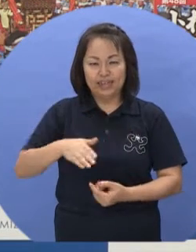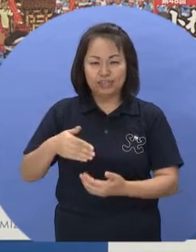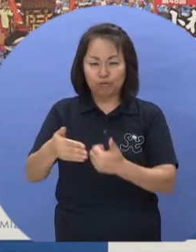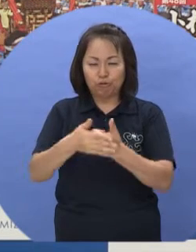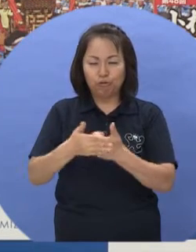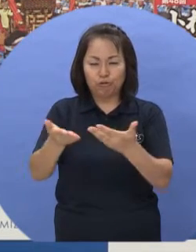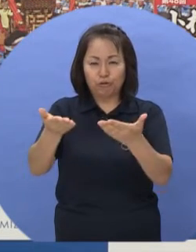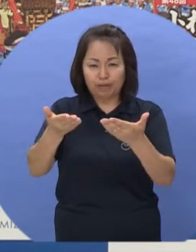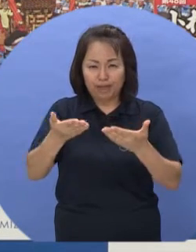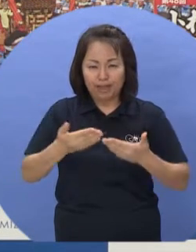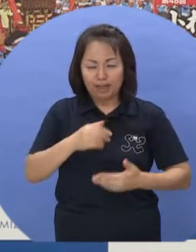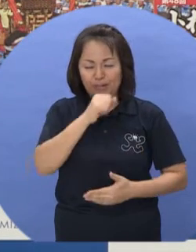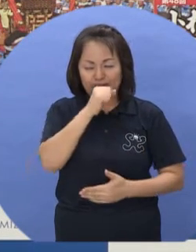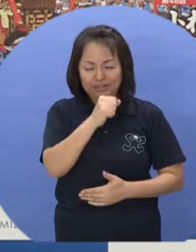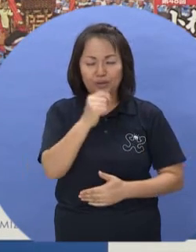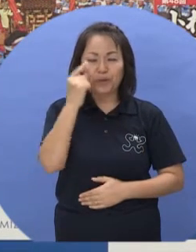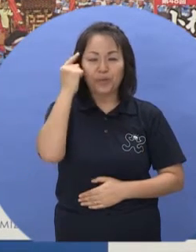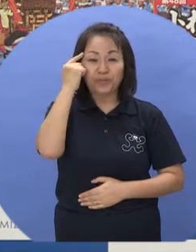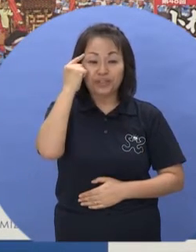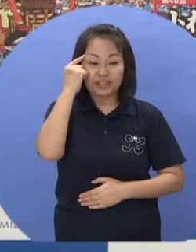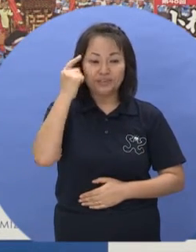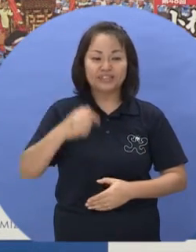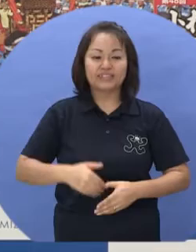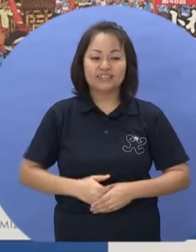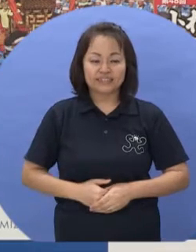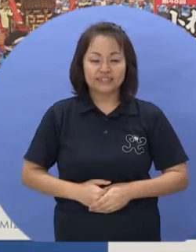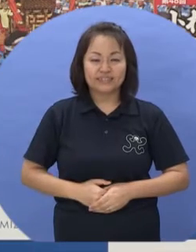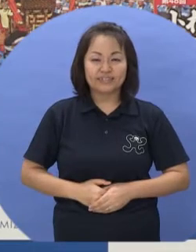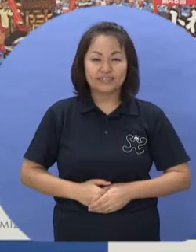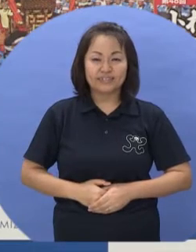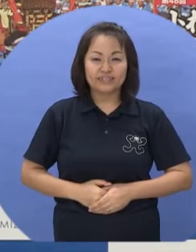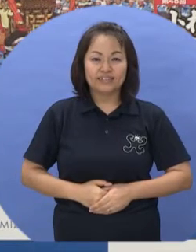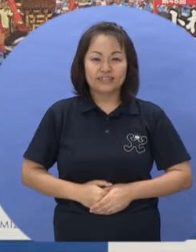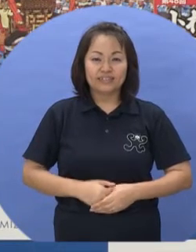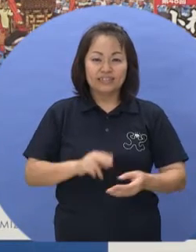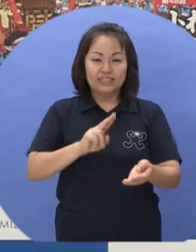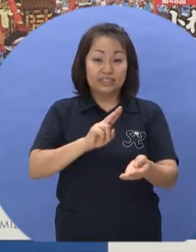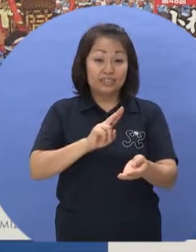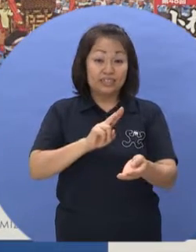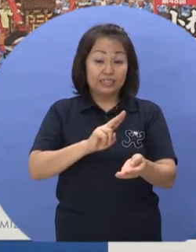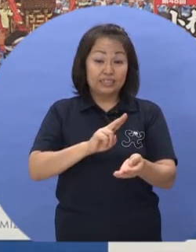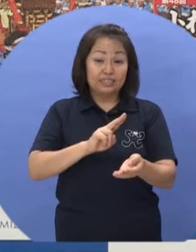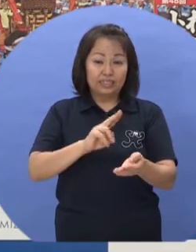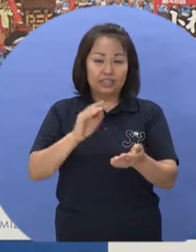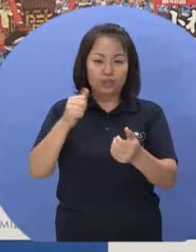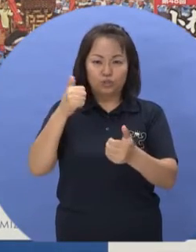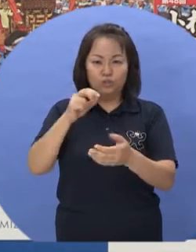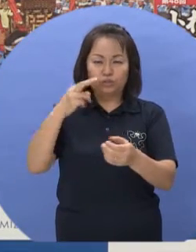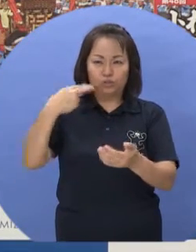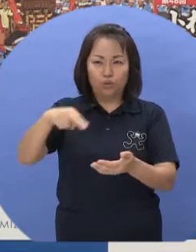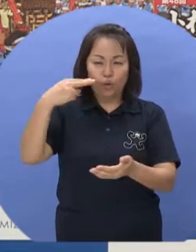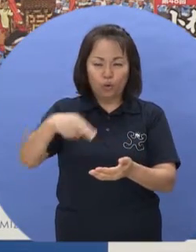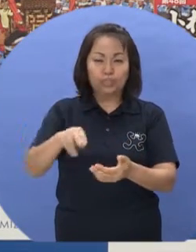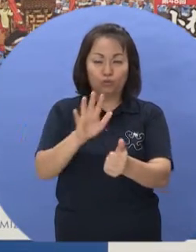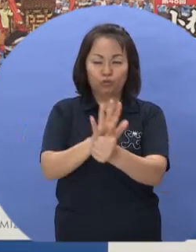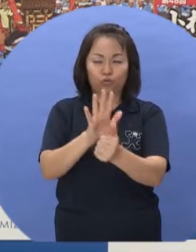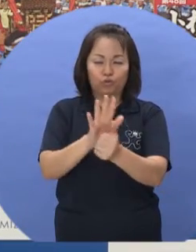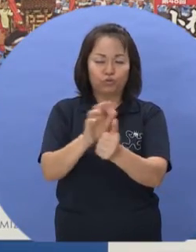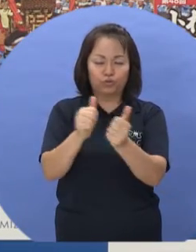いただければというふうに考えております。なお、この医療分野の教育アドバイザーによる相談の手順につい